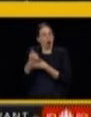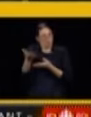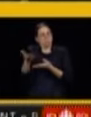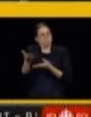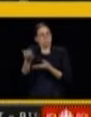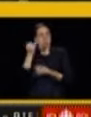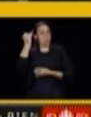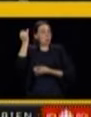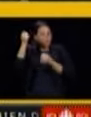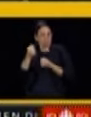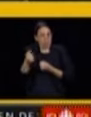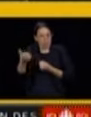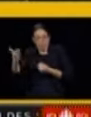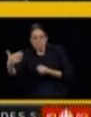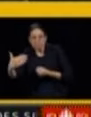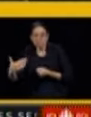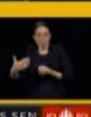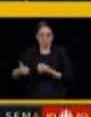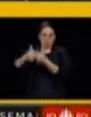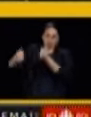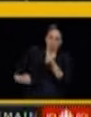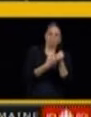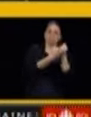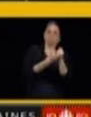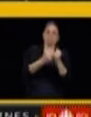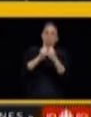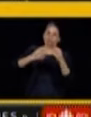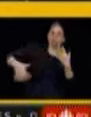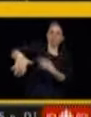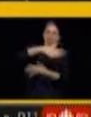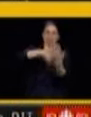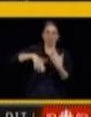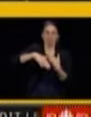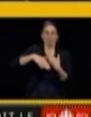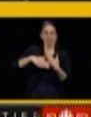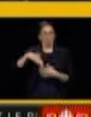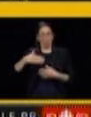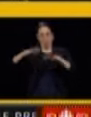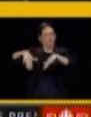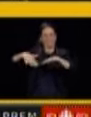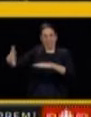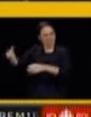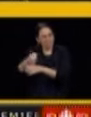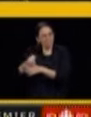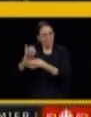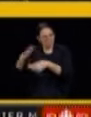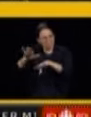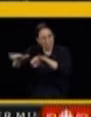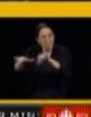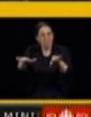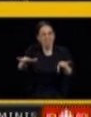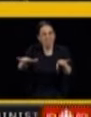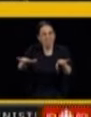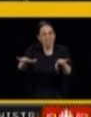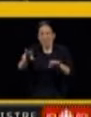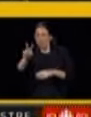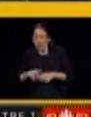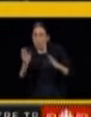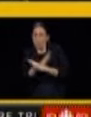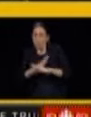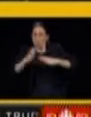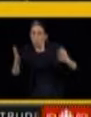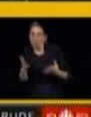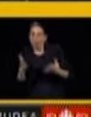société. Comment se fait-il que ces gens-là ne soient pas encore à pied d'œuvre dans le réseau? Est-ce qu'on est devant un problème de renfort ou un problème de